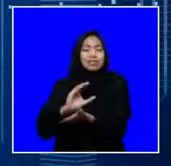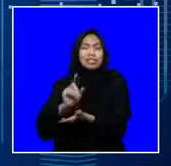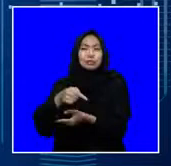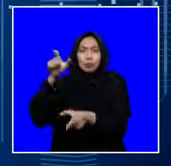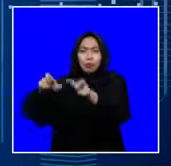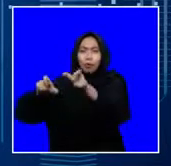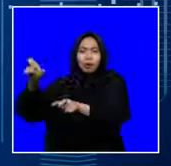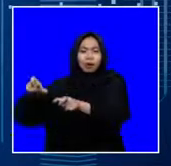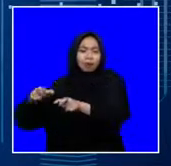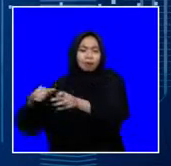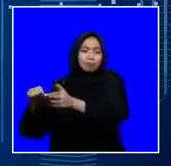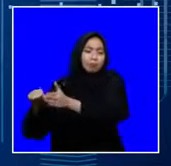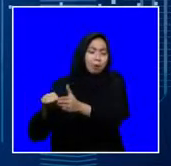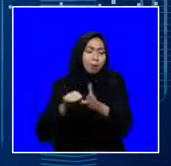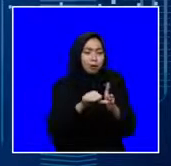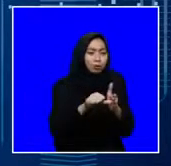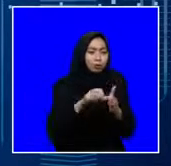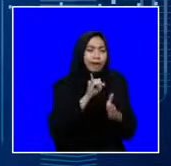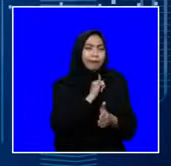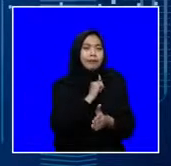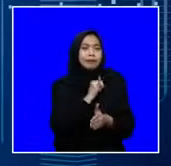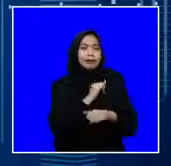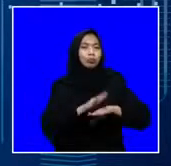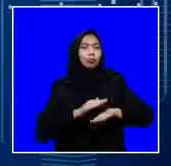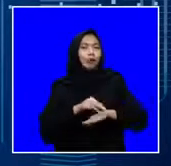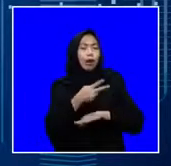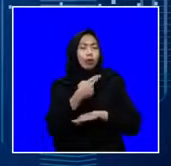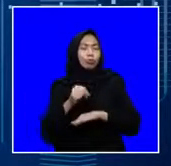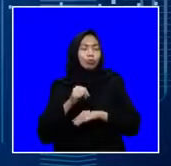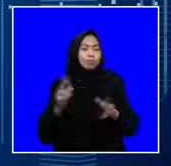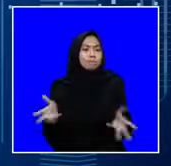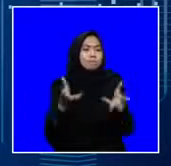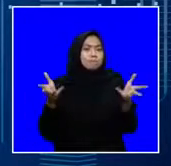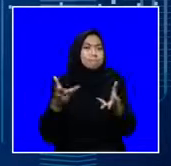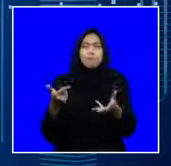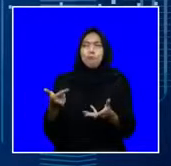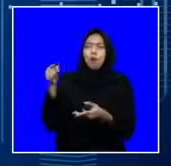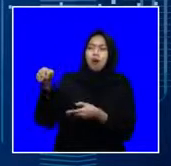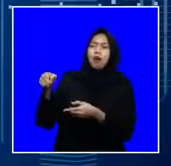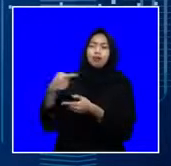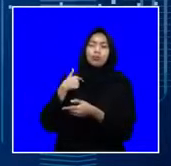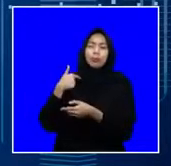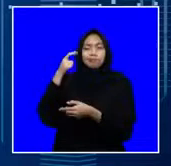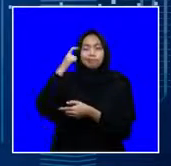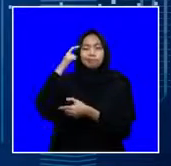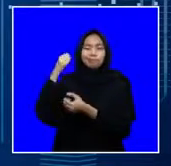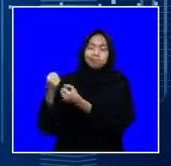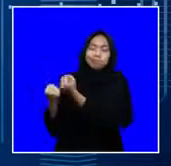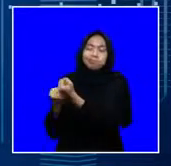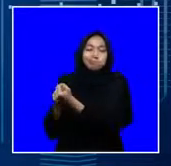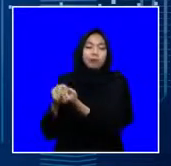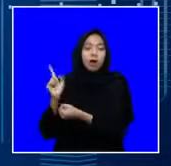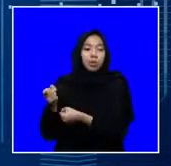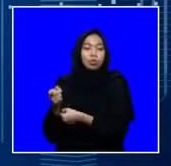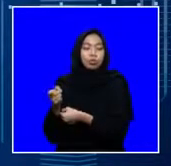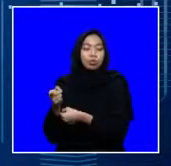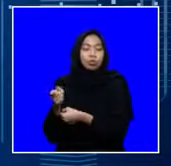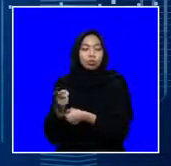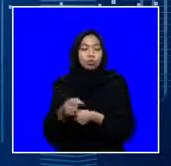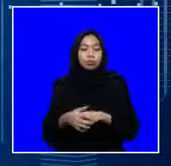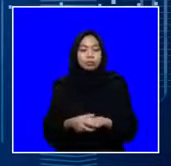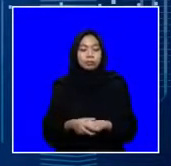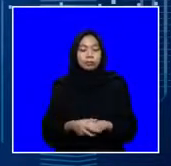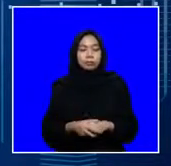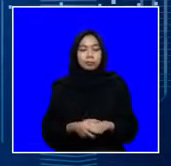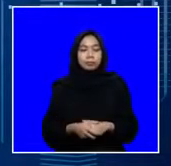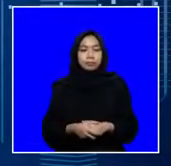mereka kepada identitas kita sebagai bangsa, kepada kebanggaan kita sebagai satu negara, ini merupakan luar biasa. Jadi harus